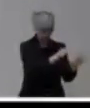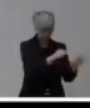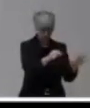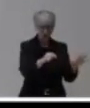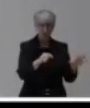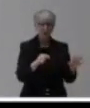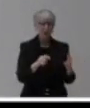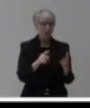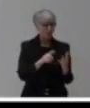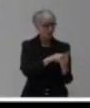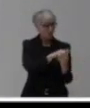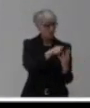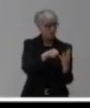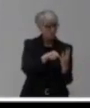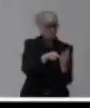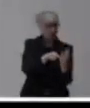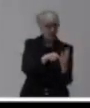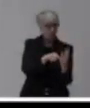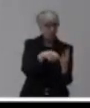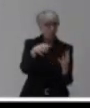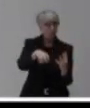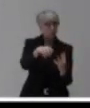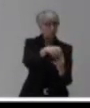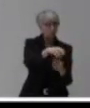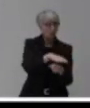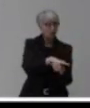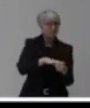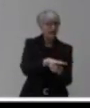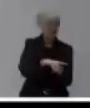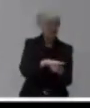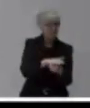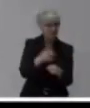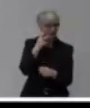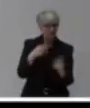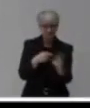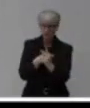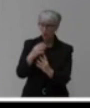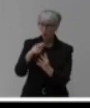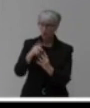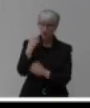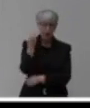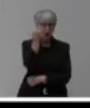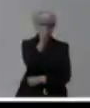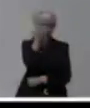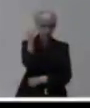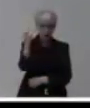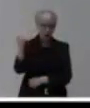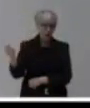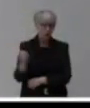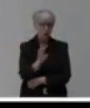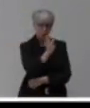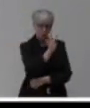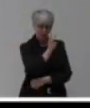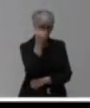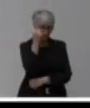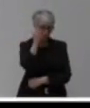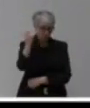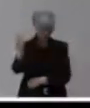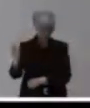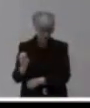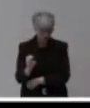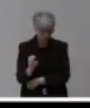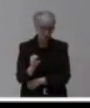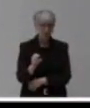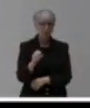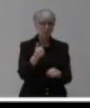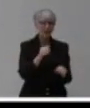I quattro consultori familiari, come potete vedere dai quattro loghi un po' in piccoli, sono ubicati